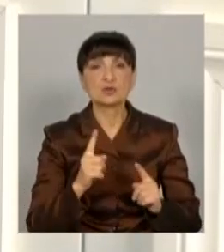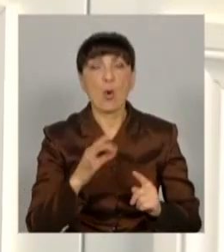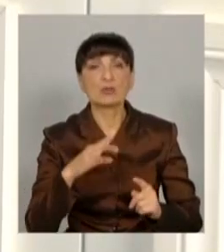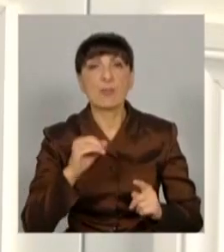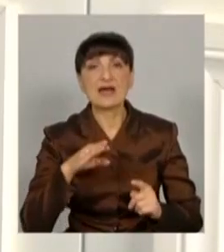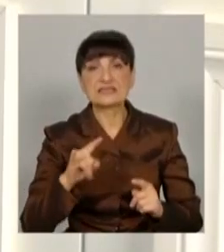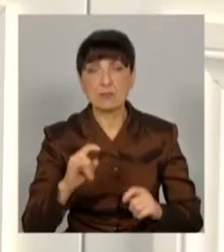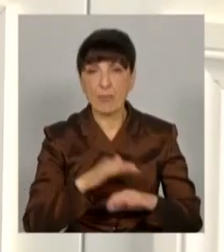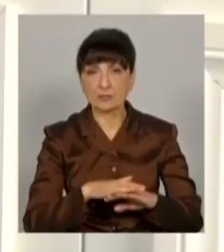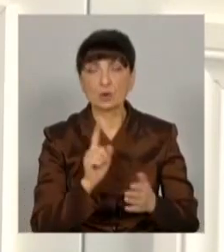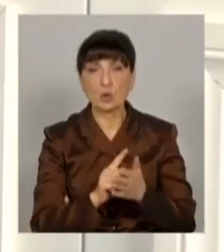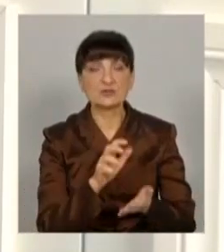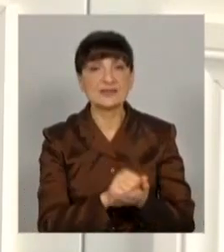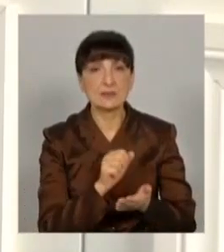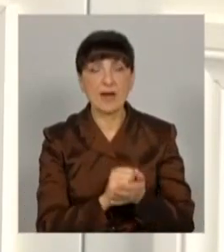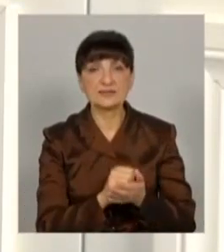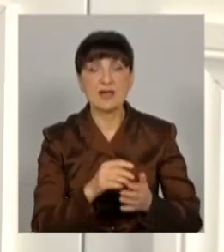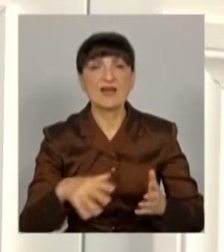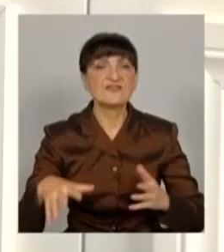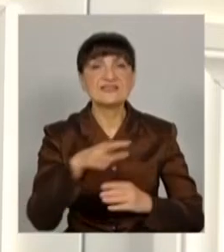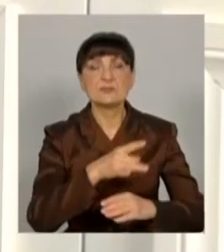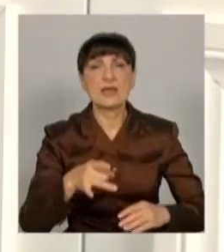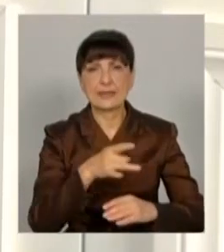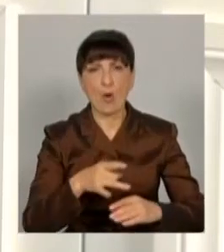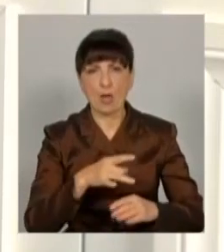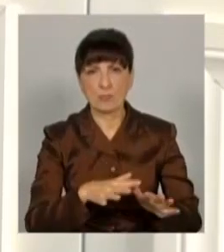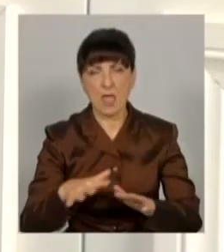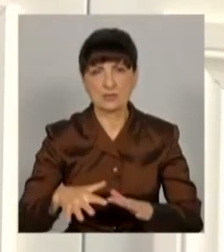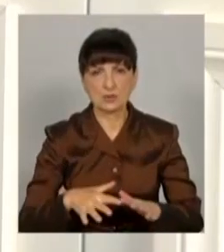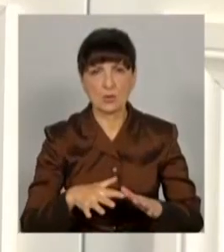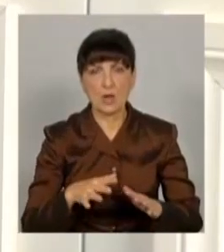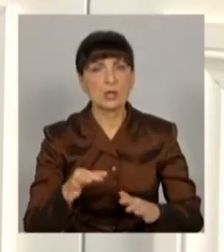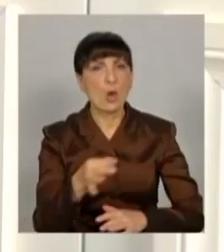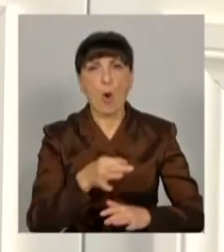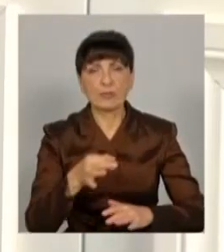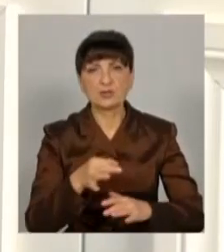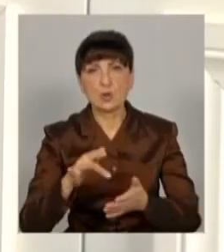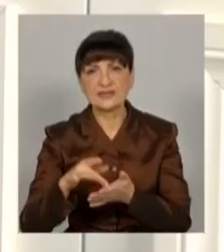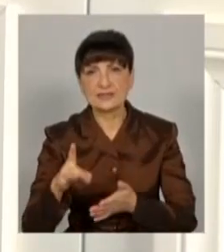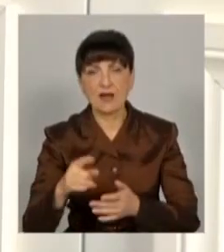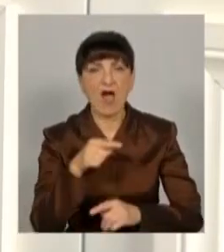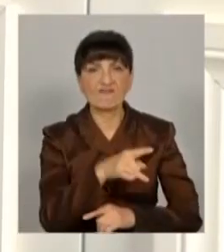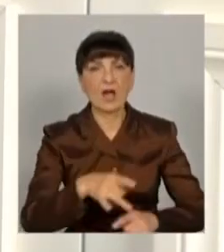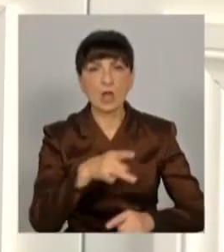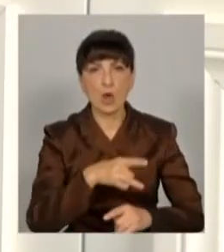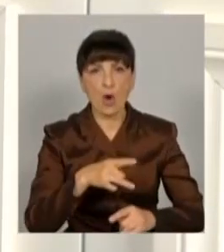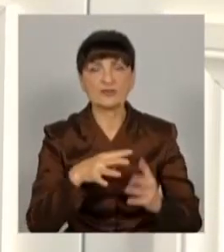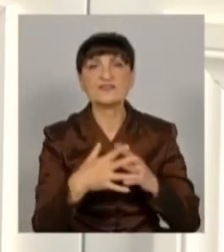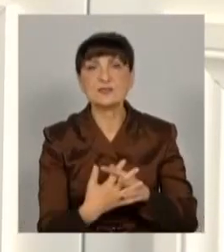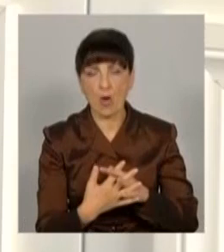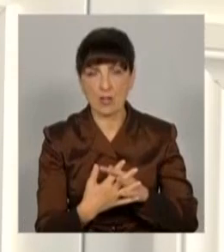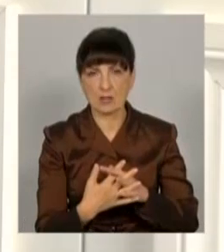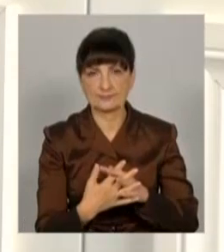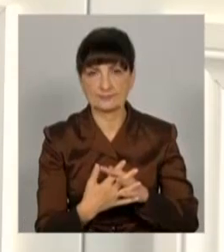Отбасы-банк должен заниматься регионом сельской местности, не в областных центрах, а идти в районы, идти в село,